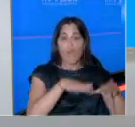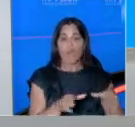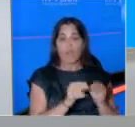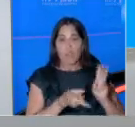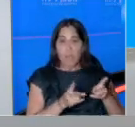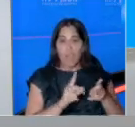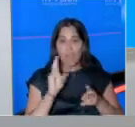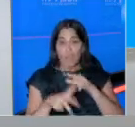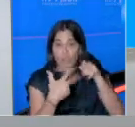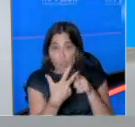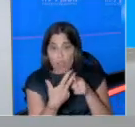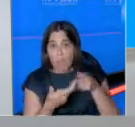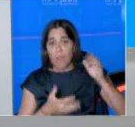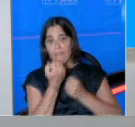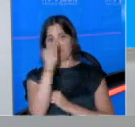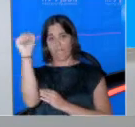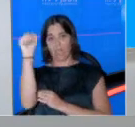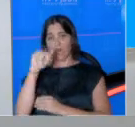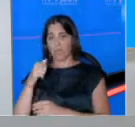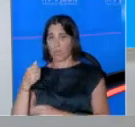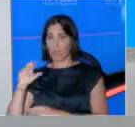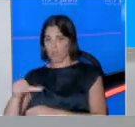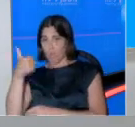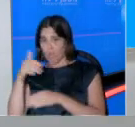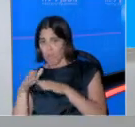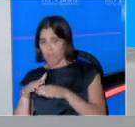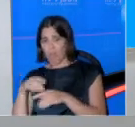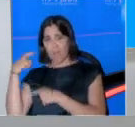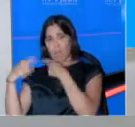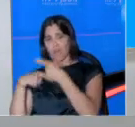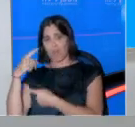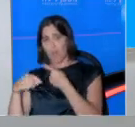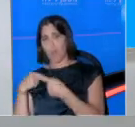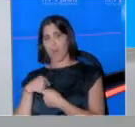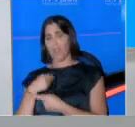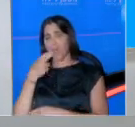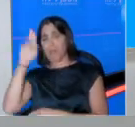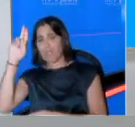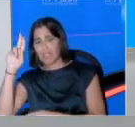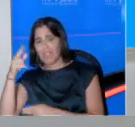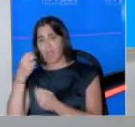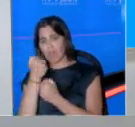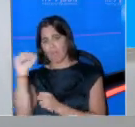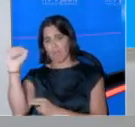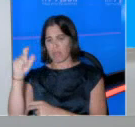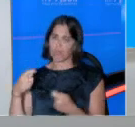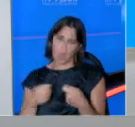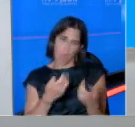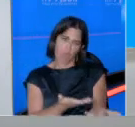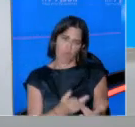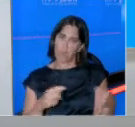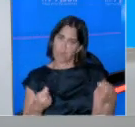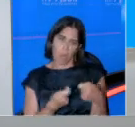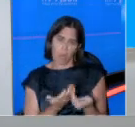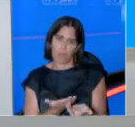אחרי השנייה. עכשיו, יכול להיות שזה... אני מבטיח הבטרות... לא משנה, אני שמה את זה... שנייה, אני שמה את זה בצד, זה לא קשור לדיון בכלל. זאת אומרת, זה לא...